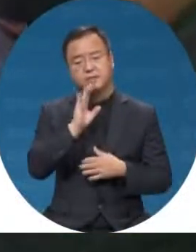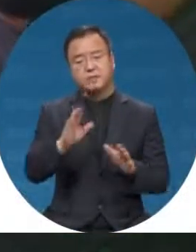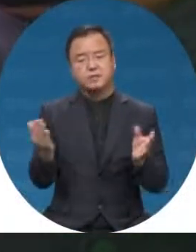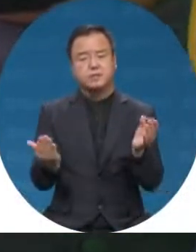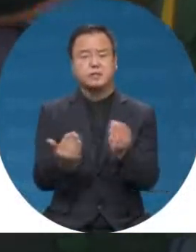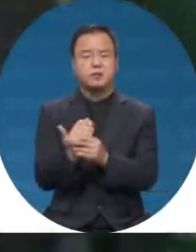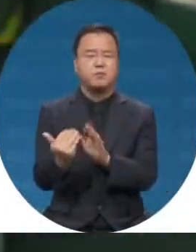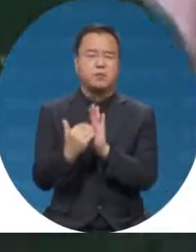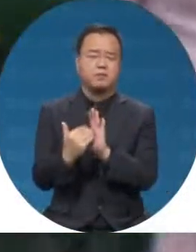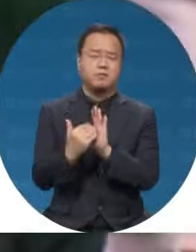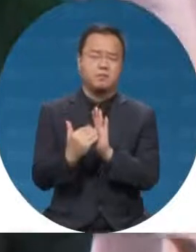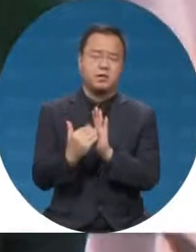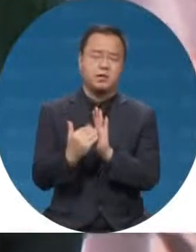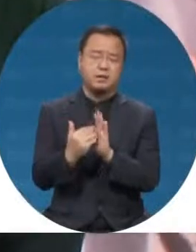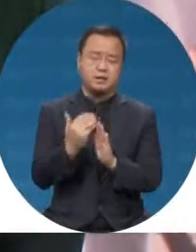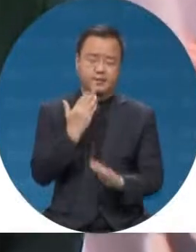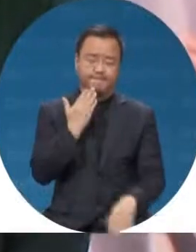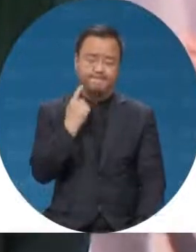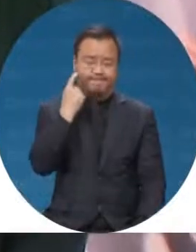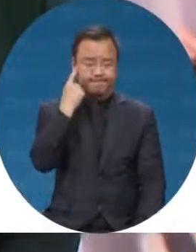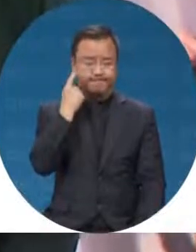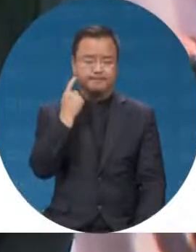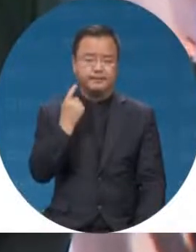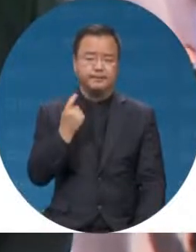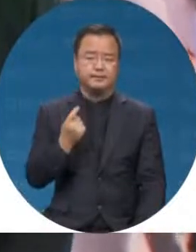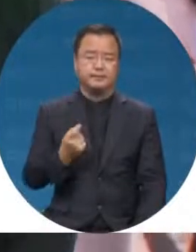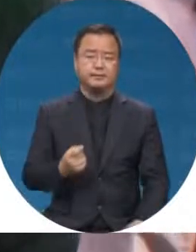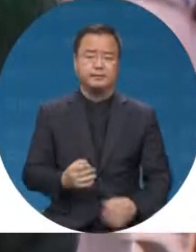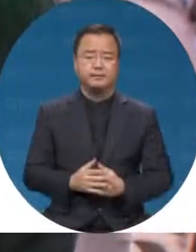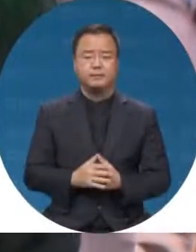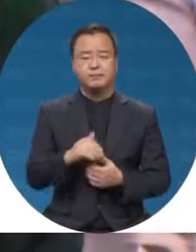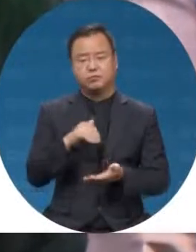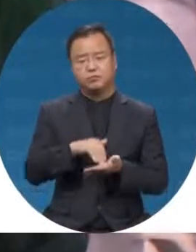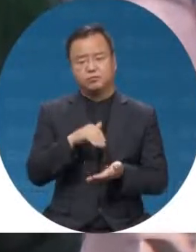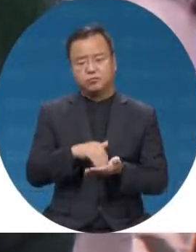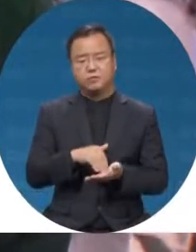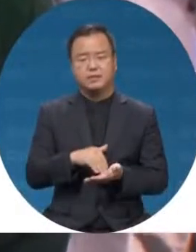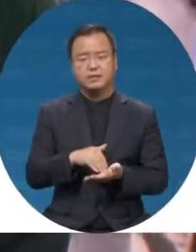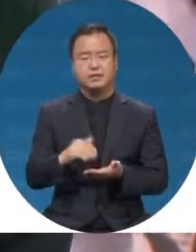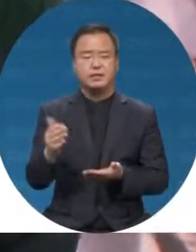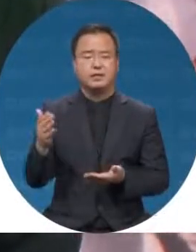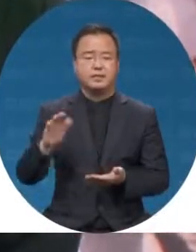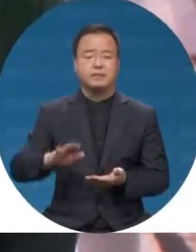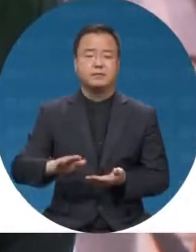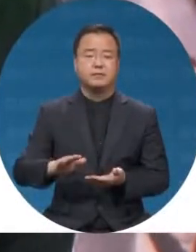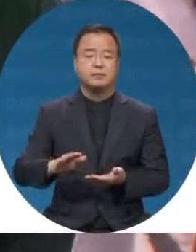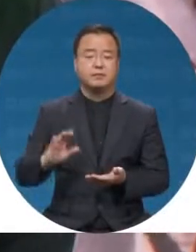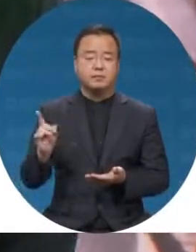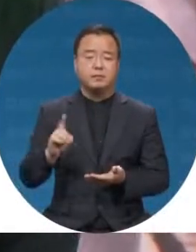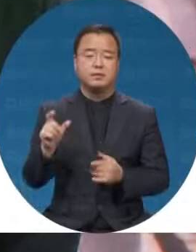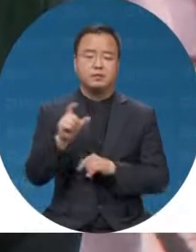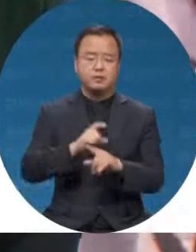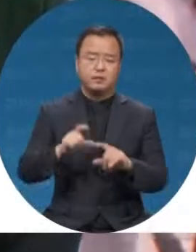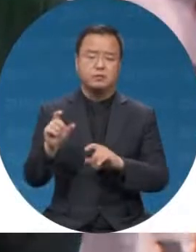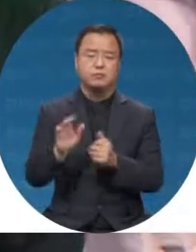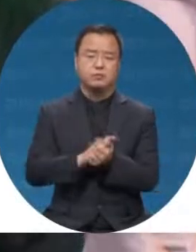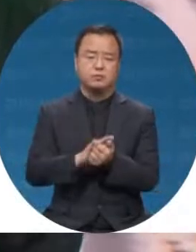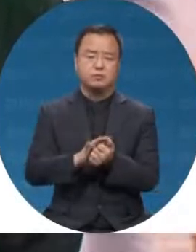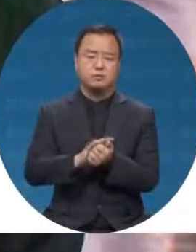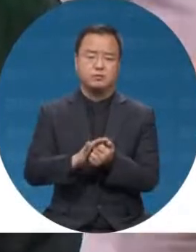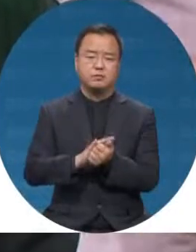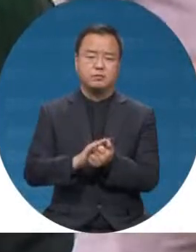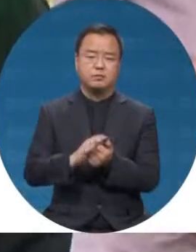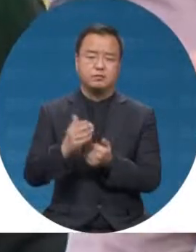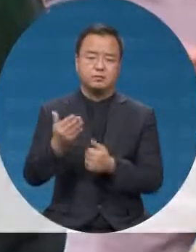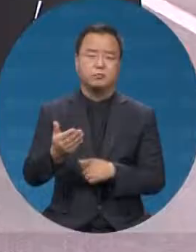이런 사고는 막을 수 있지 않았을까 하는 그런 후회도 많이 들고, 하지만 조금이라도 위로가 될 수